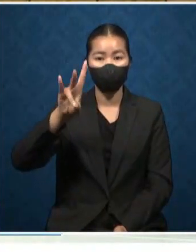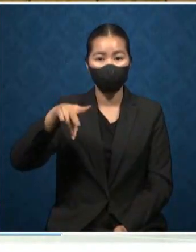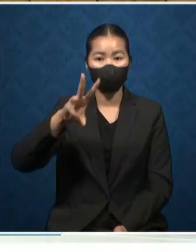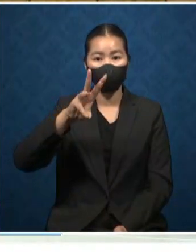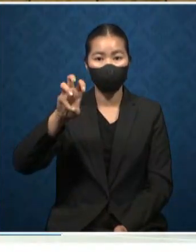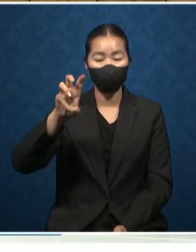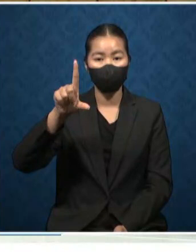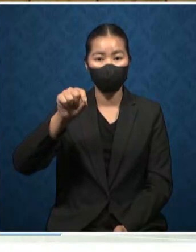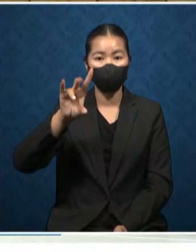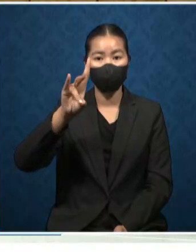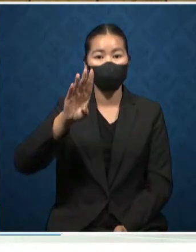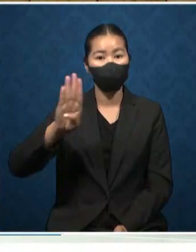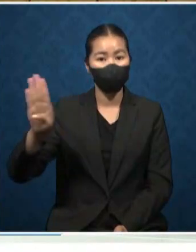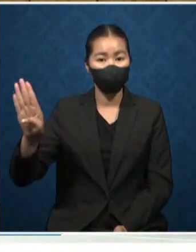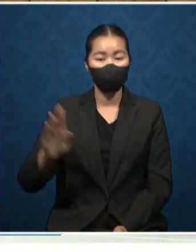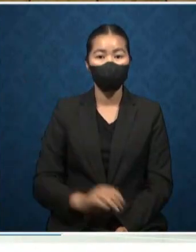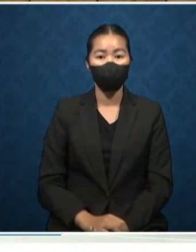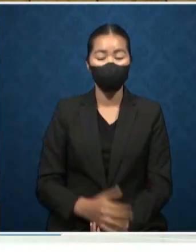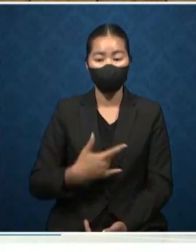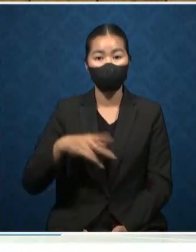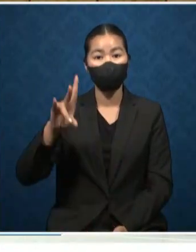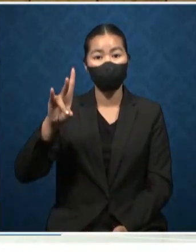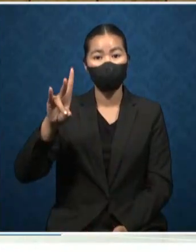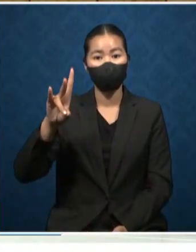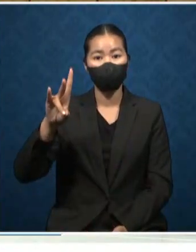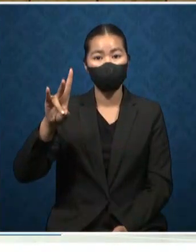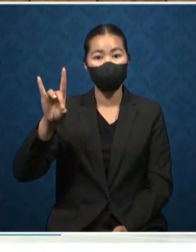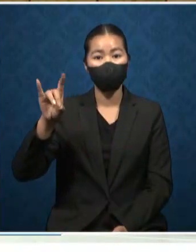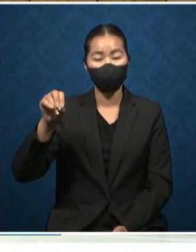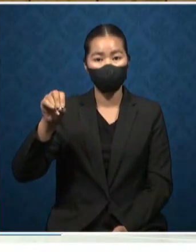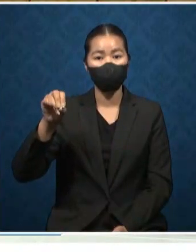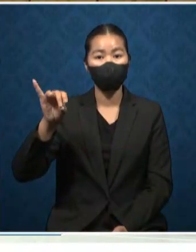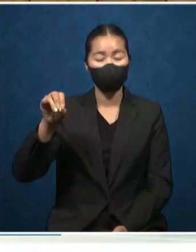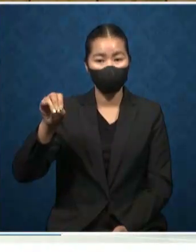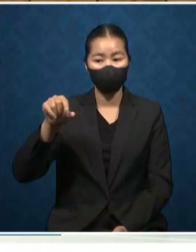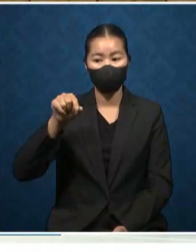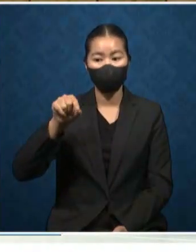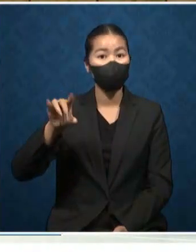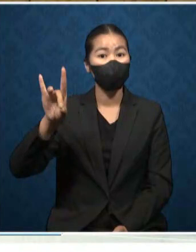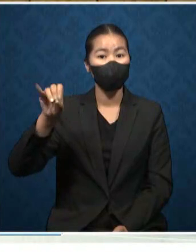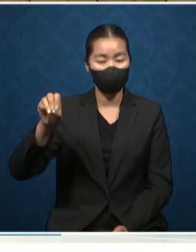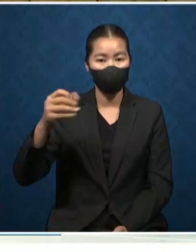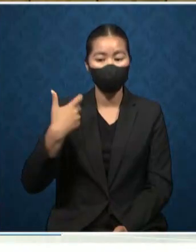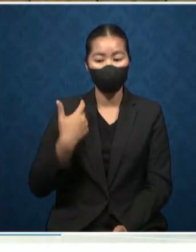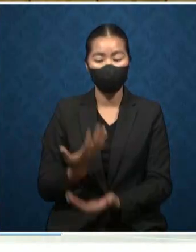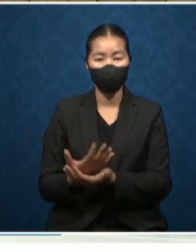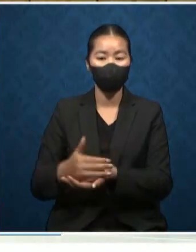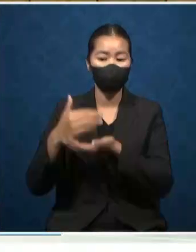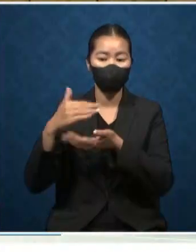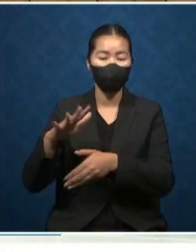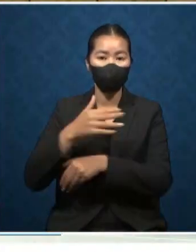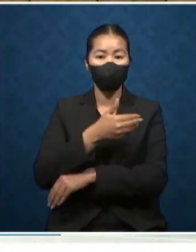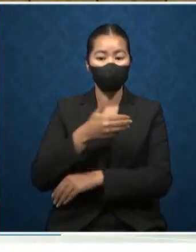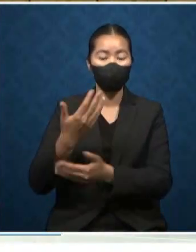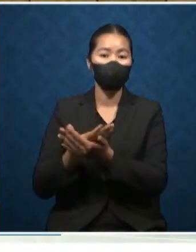1,47,627บาท80สตางค์ได้นำส่งเป็นเงินรายได้แผ่นดินในปีงบ